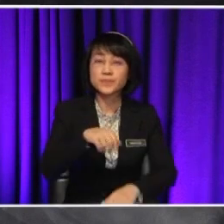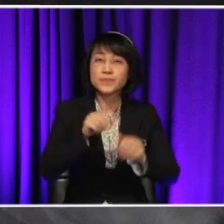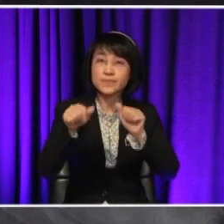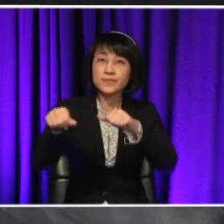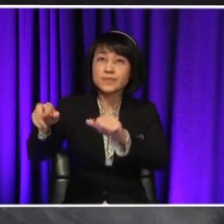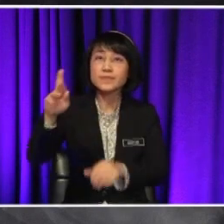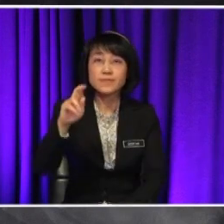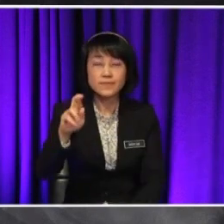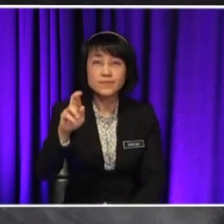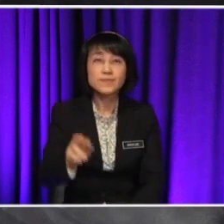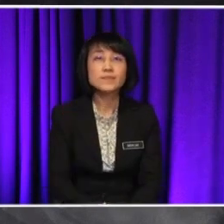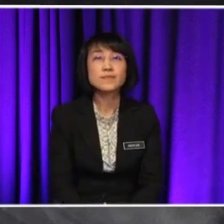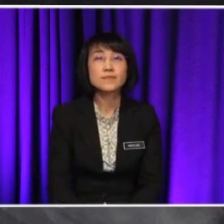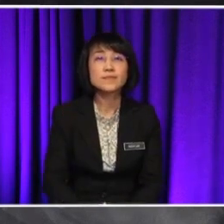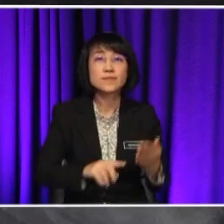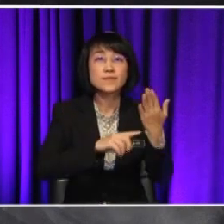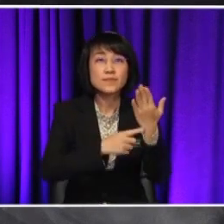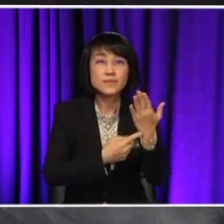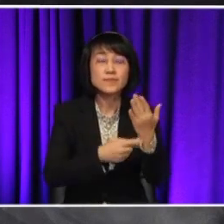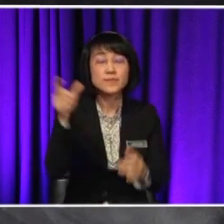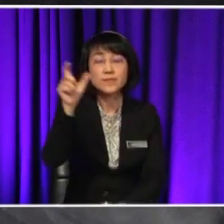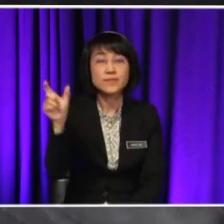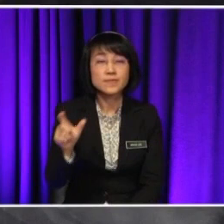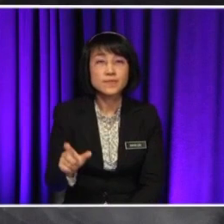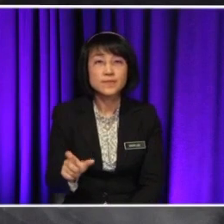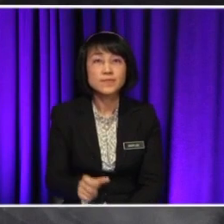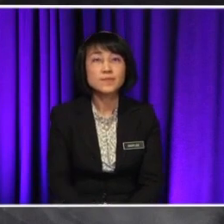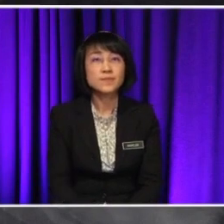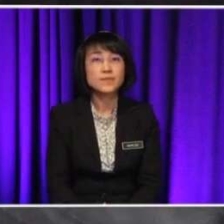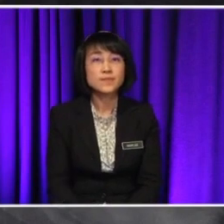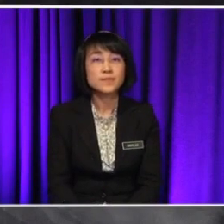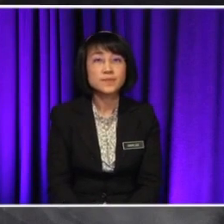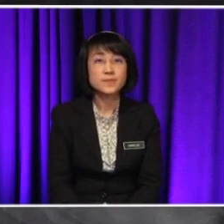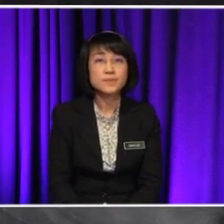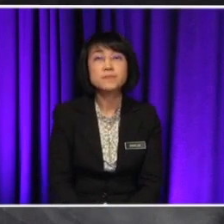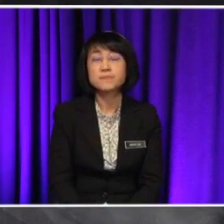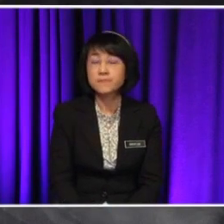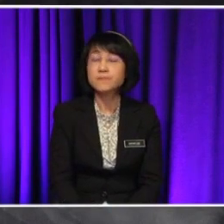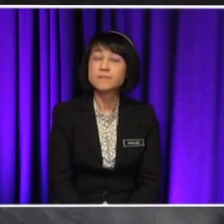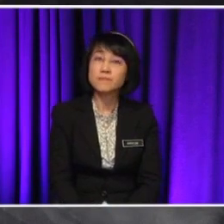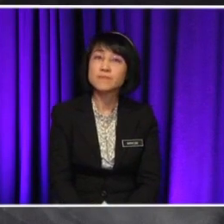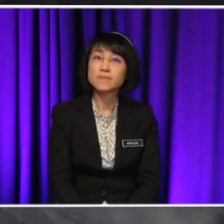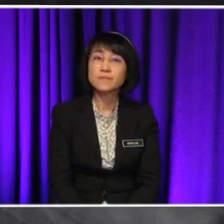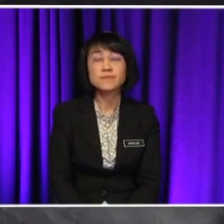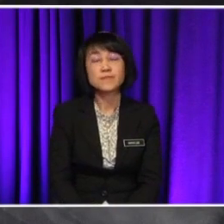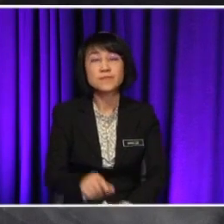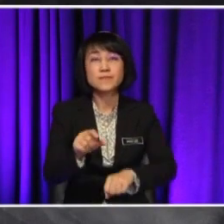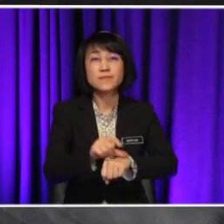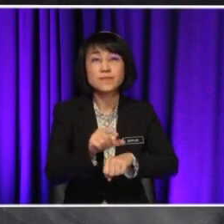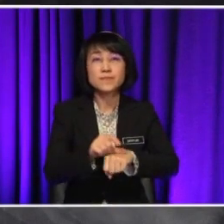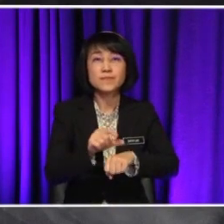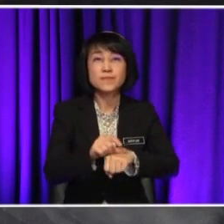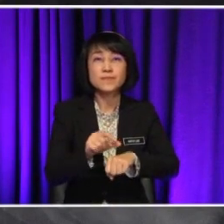Renaissance. Okey, aliran Renaissance bermula di Florence, Itali. Okey, penggunaan satah dan komposisi yang dinamik, gambar potret dan figura